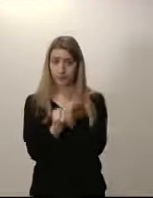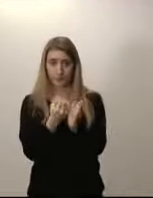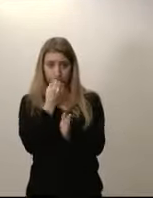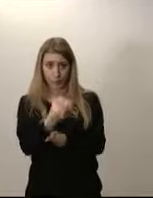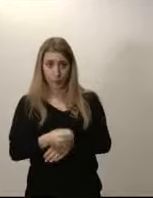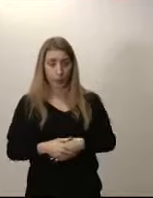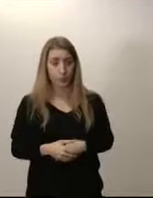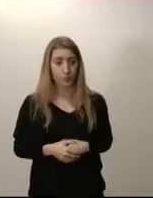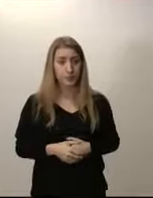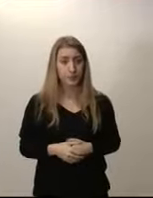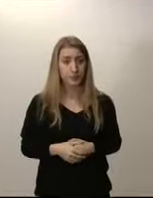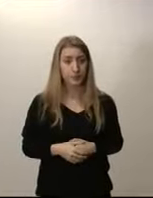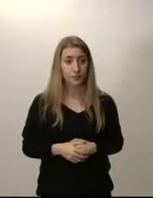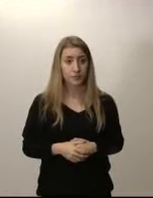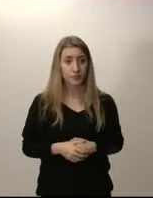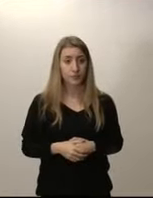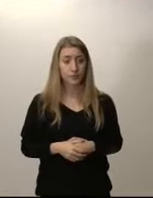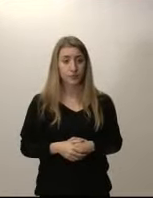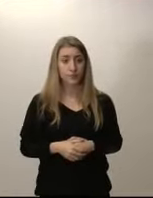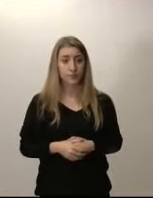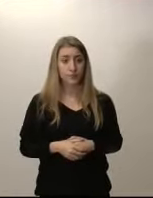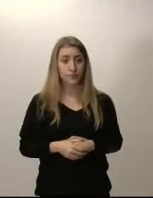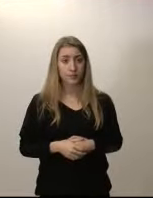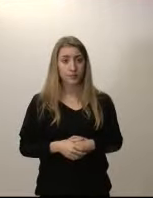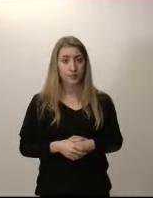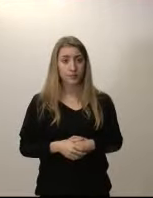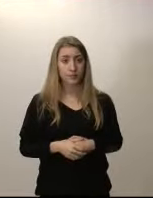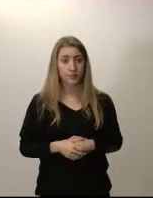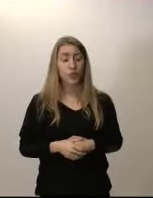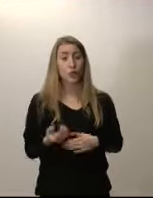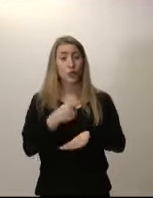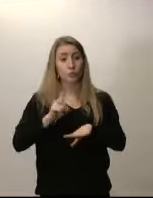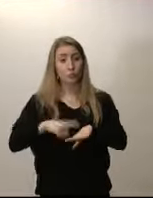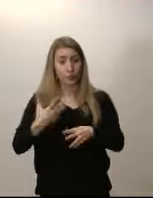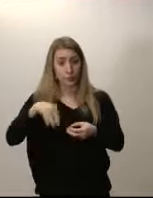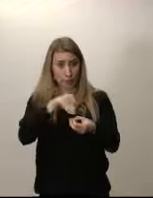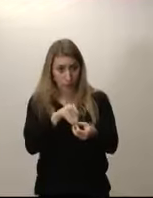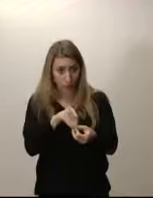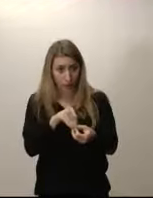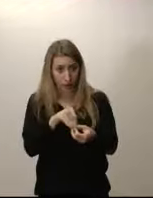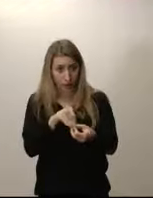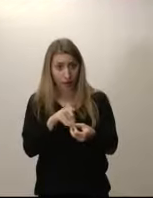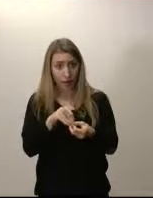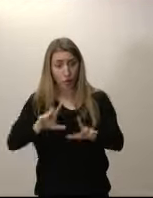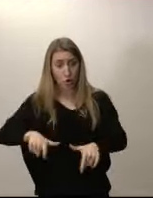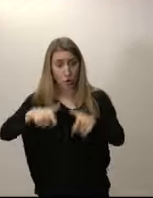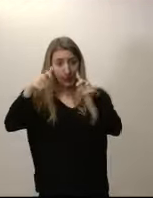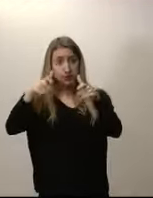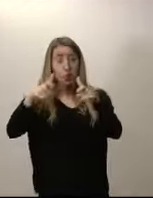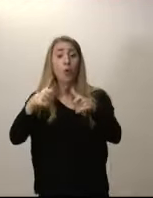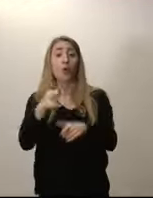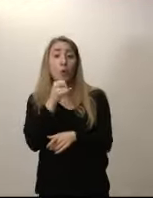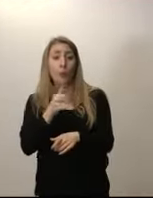donc supplémentaire est adopté à l'unanimité. Sur le budget supplémentaire annexe lotissement Petite Laure, y